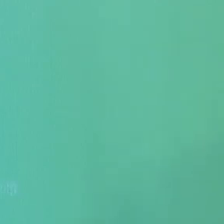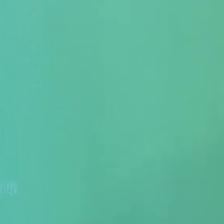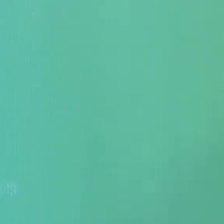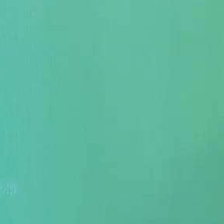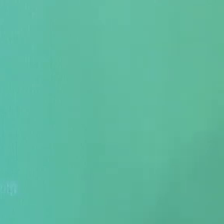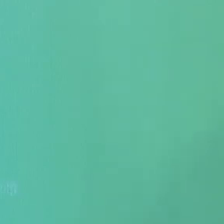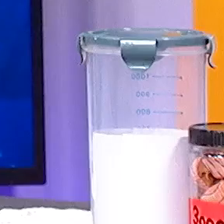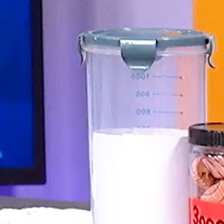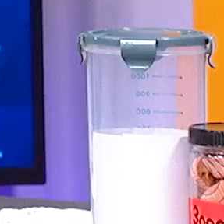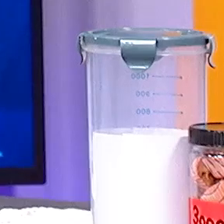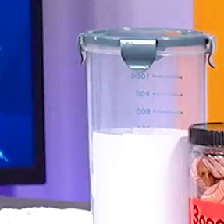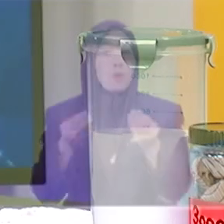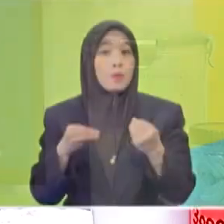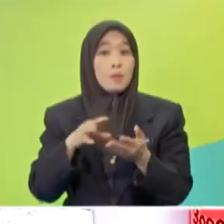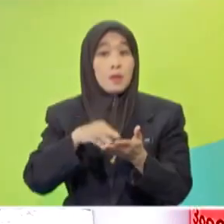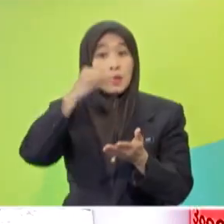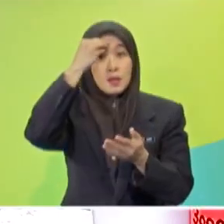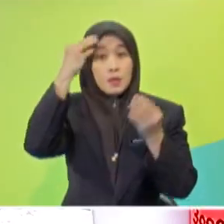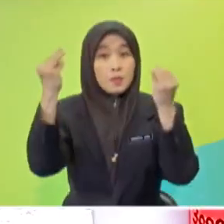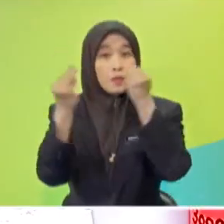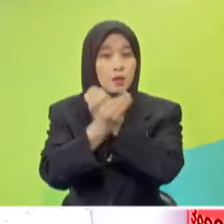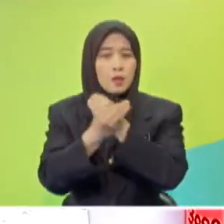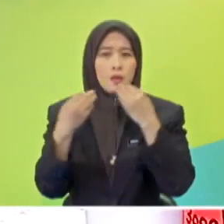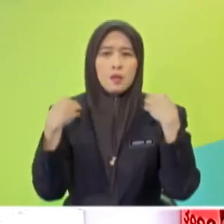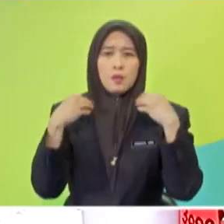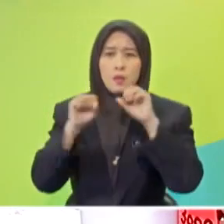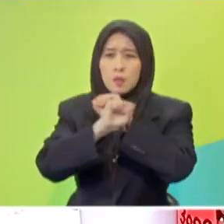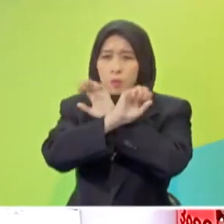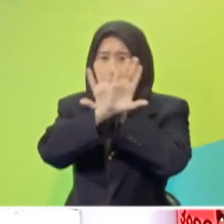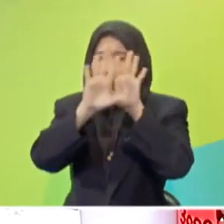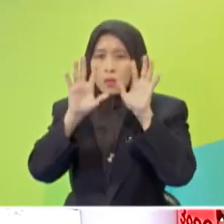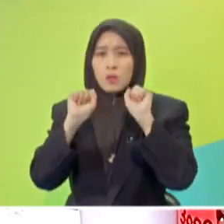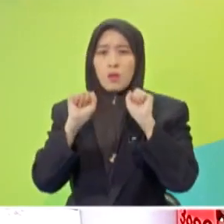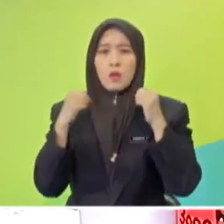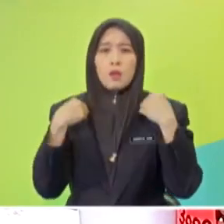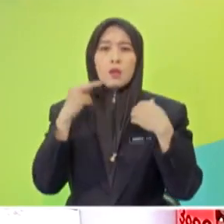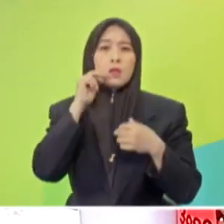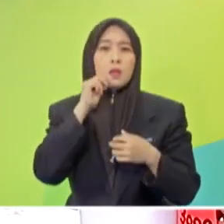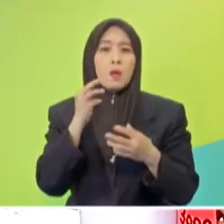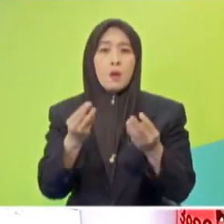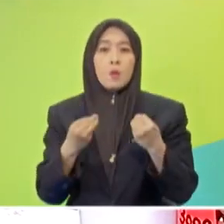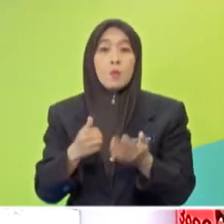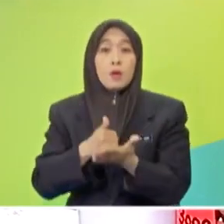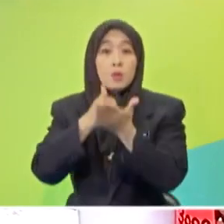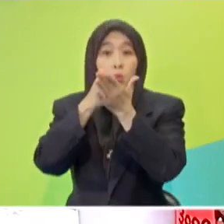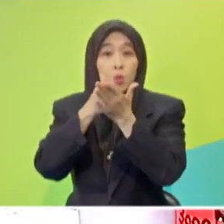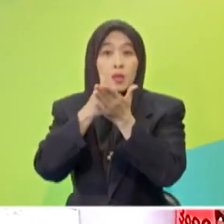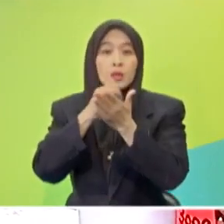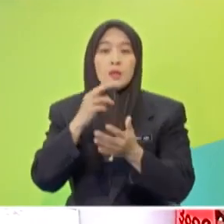enggak belajar matematika dan ada situasi yang mana tadi Nisa pelukan bantuan Cikgu Jadi sebenarnya